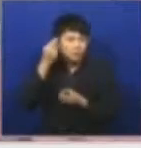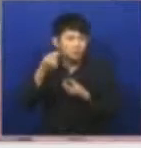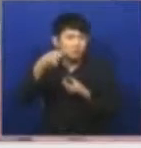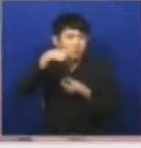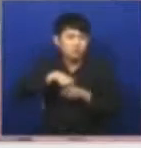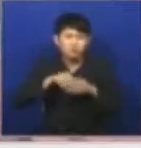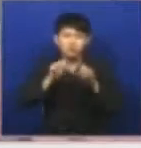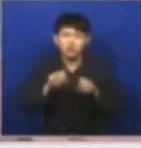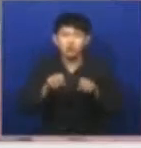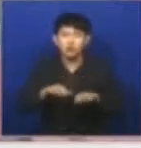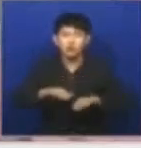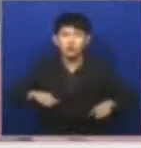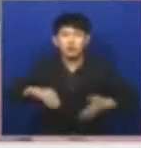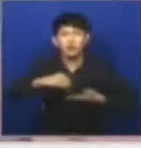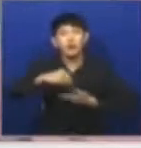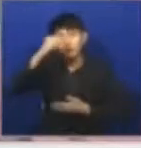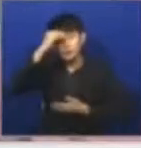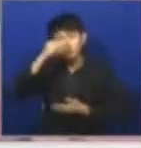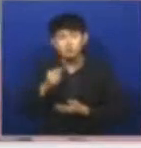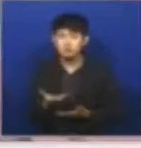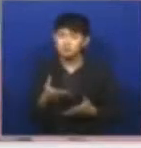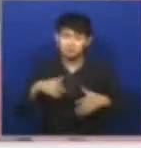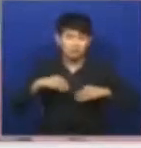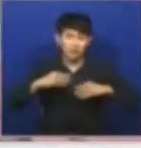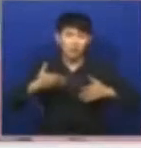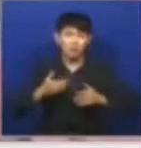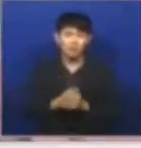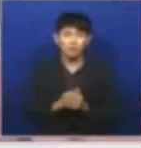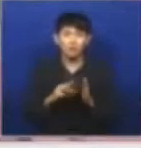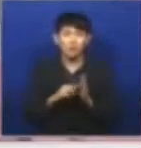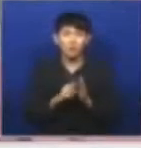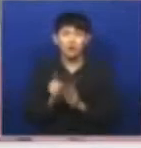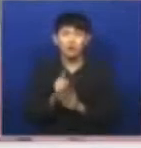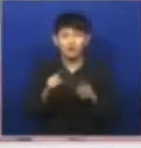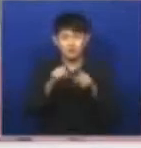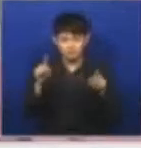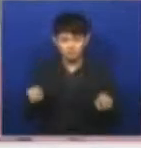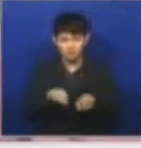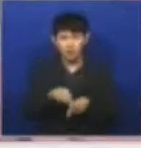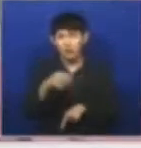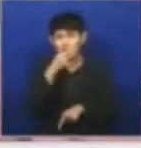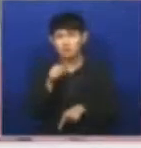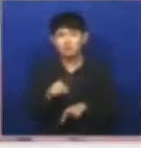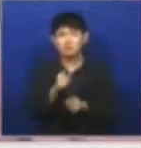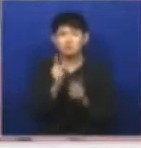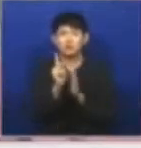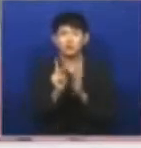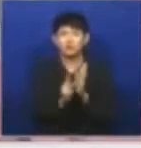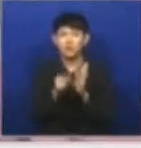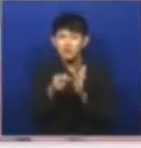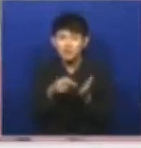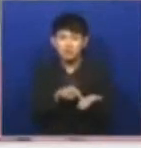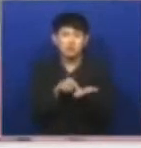ศิษย์นี่ท่านไม่ยอมรับเขาท่านกำลังทำลายใบประกอบวิชาชีพโดยกฎหมายฉบับที่ท่านกำลัง